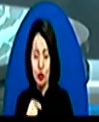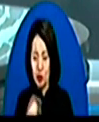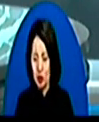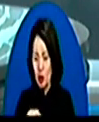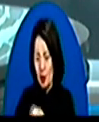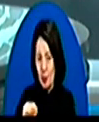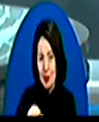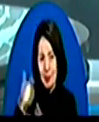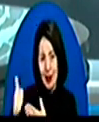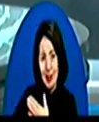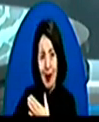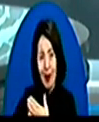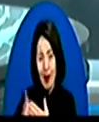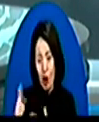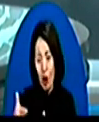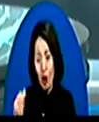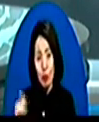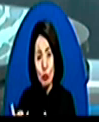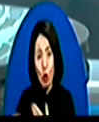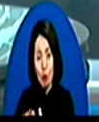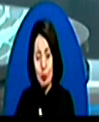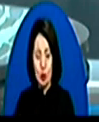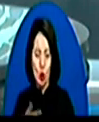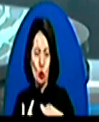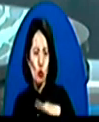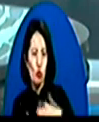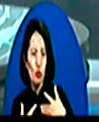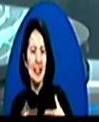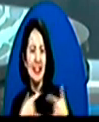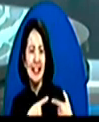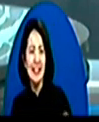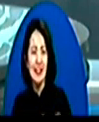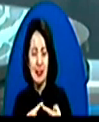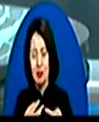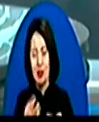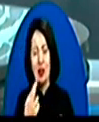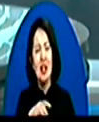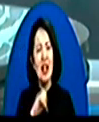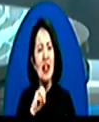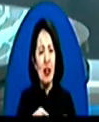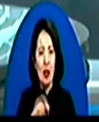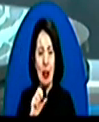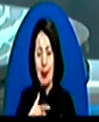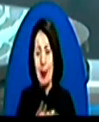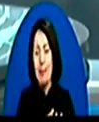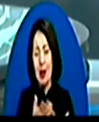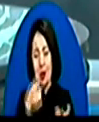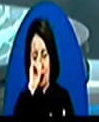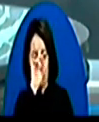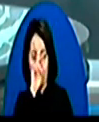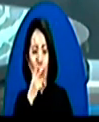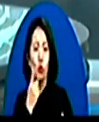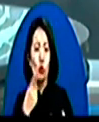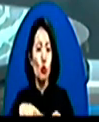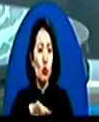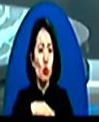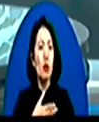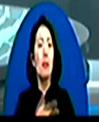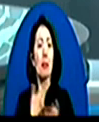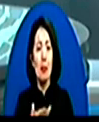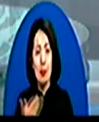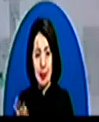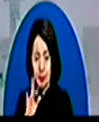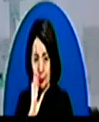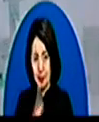төслийн санхүүжилт хүрээнд нийлүүлж байна. Суурин дижитал эрэнтгийн аппаратыг 21 аймаг нийслэлийн бүх дүүргийн нэгдсэн эмнэлэгт олгох юм байна.